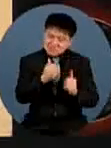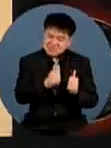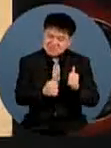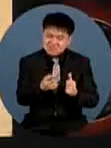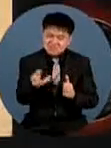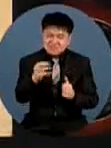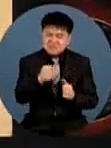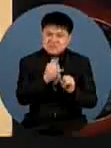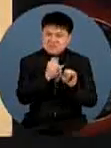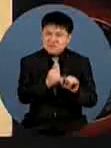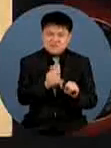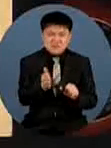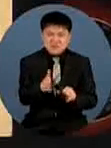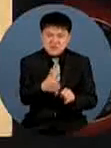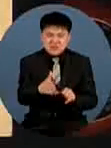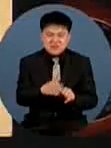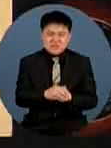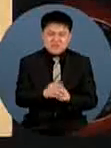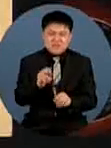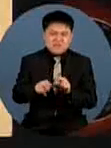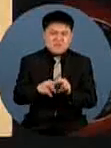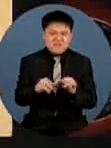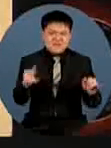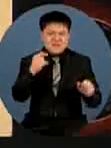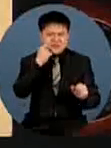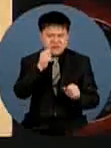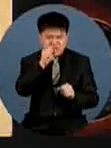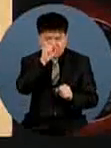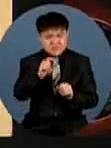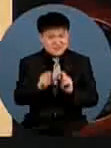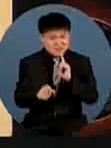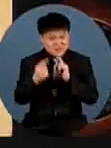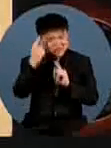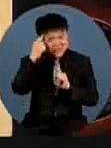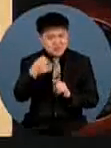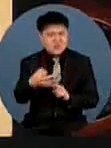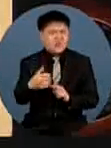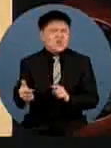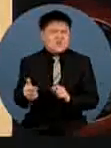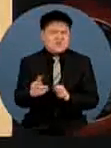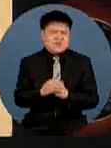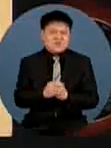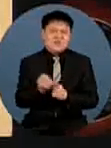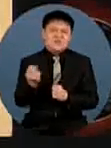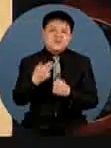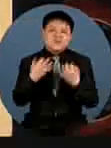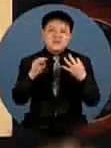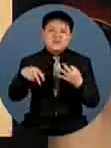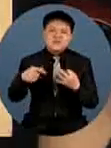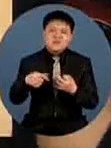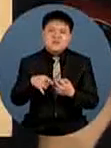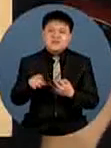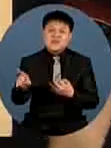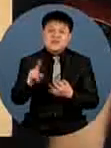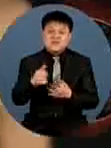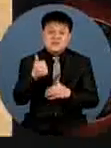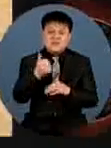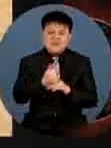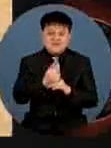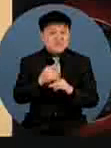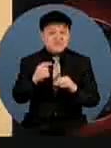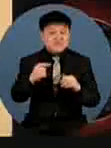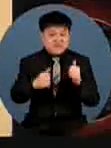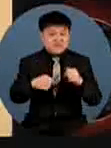가장 기사들한테 인기 있는 기전이죠. 그렇죠. 요즘 그 잘 나가는 김승재 3단도 결선에 진출을 해서 또 기대를